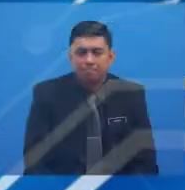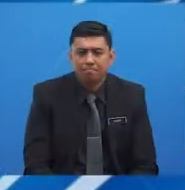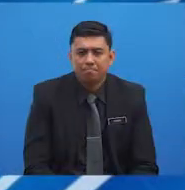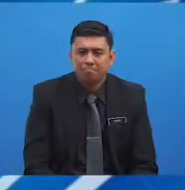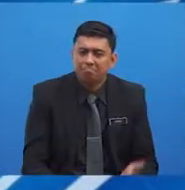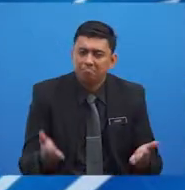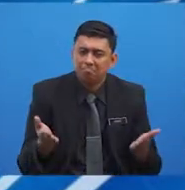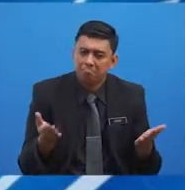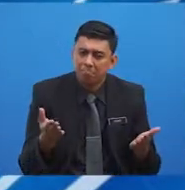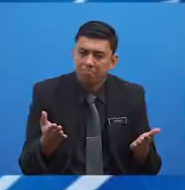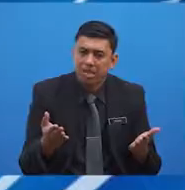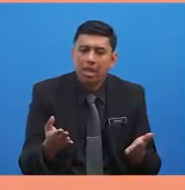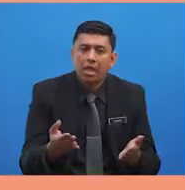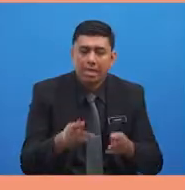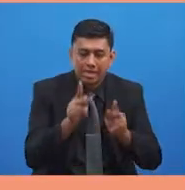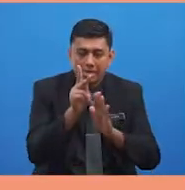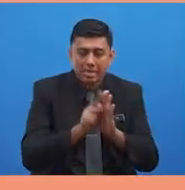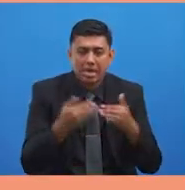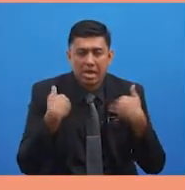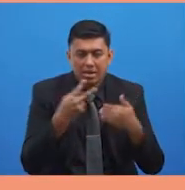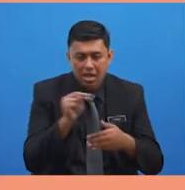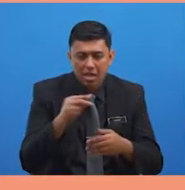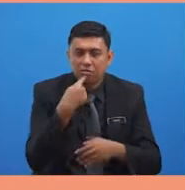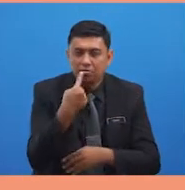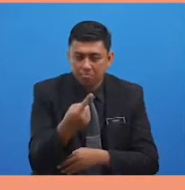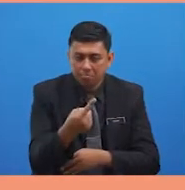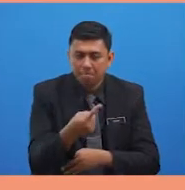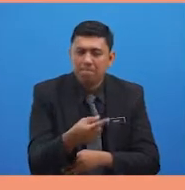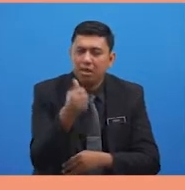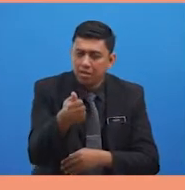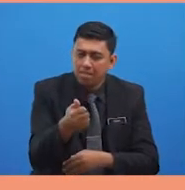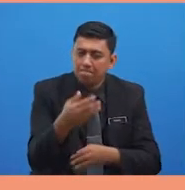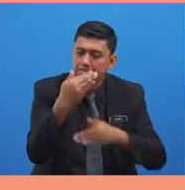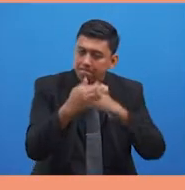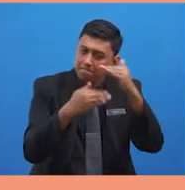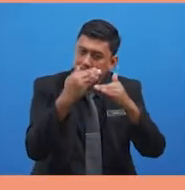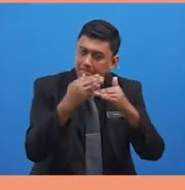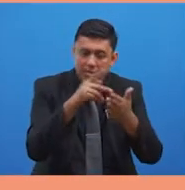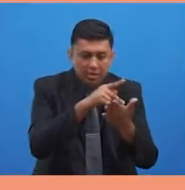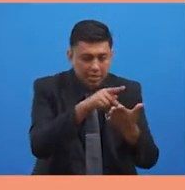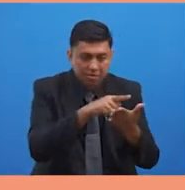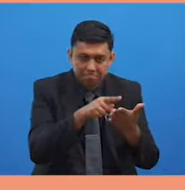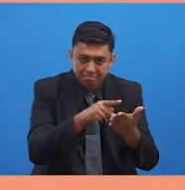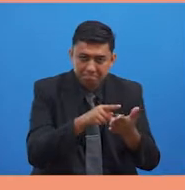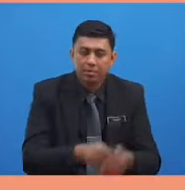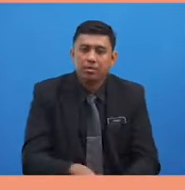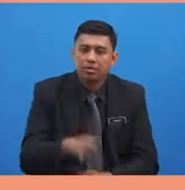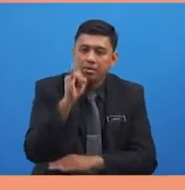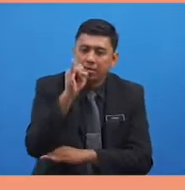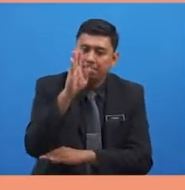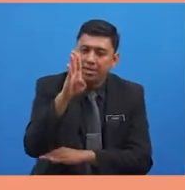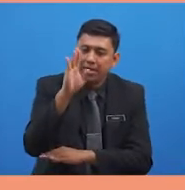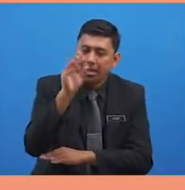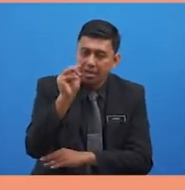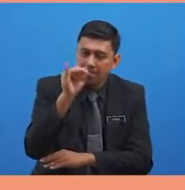Pertimbang situasi berikut. Anda ingin membina satu kalkulator indeks jisim